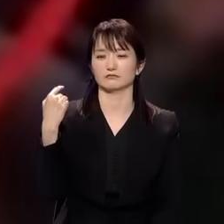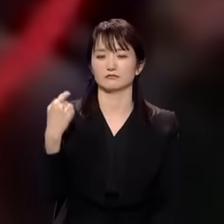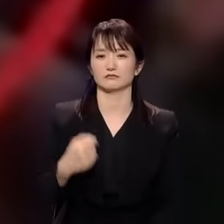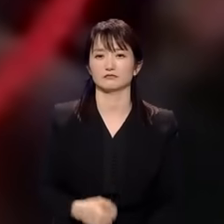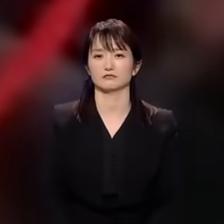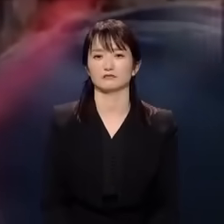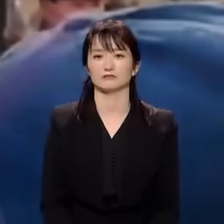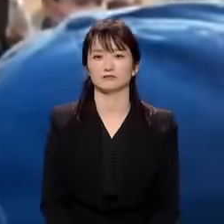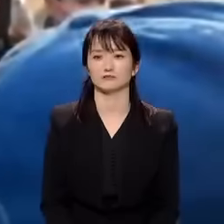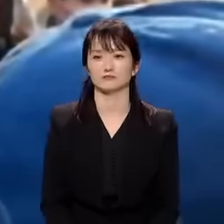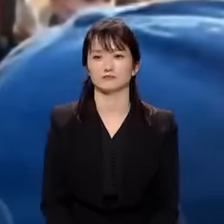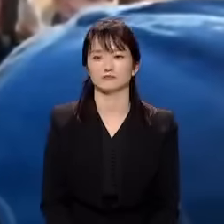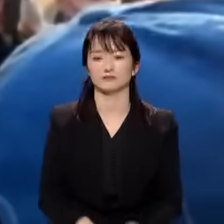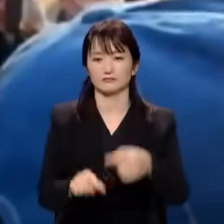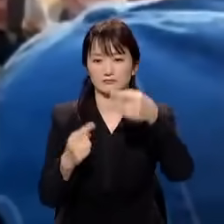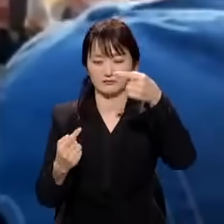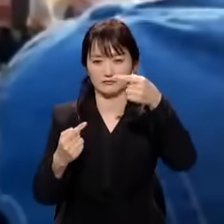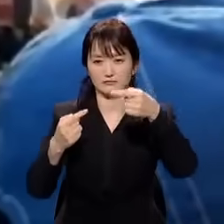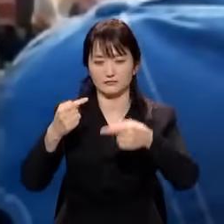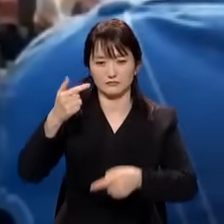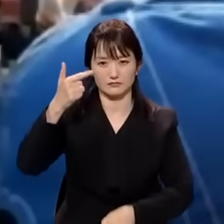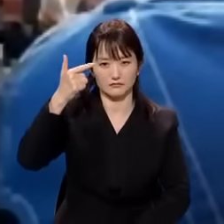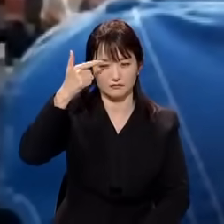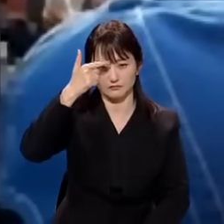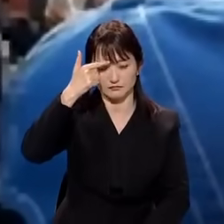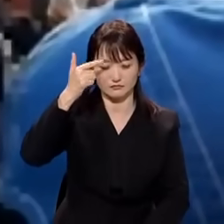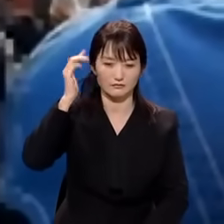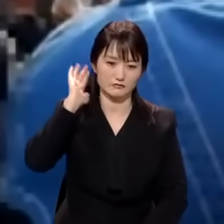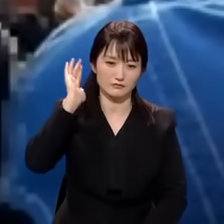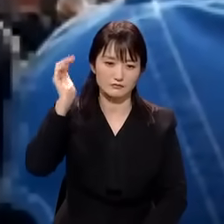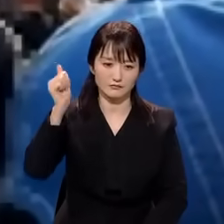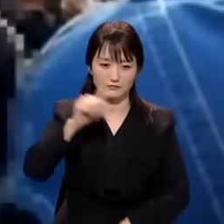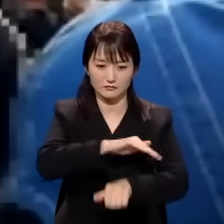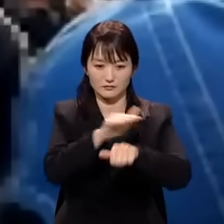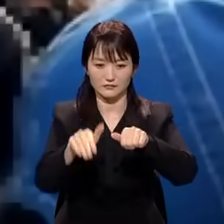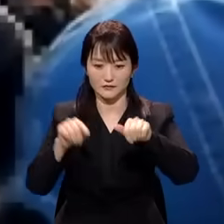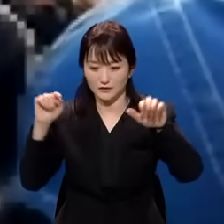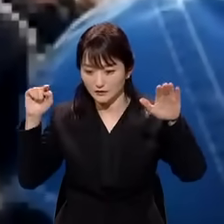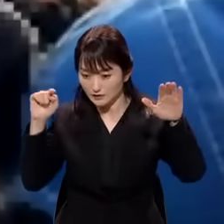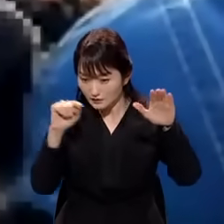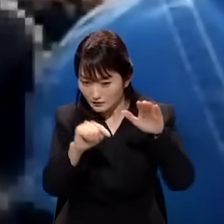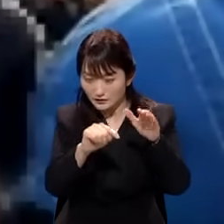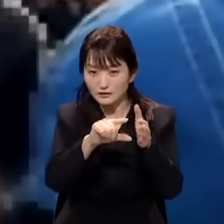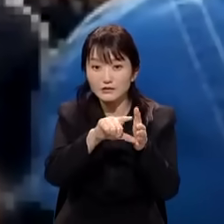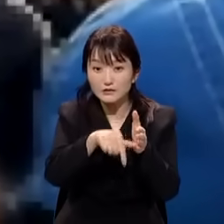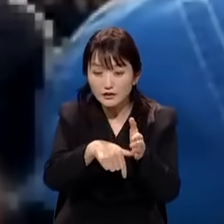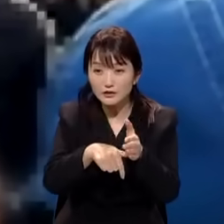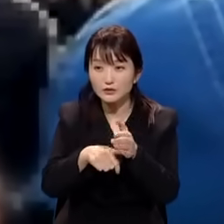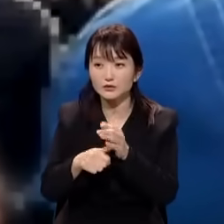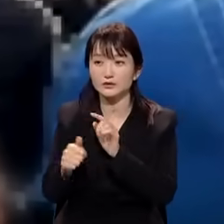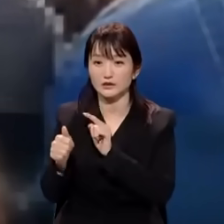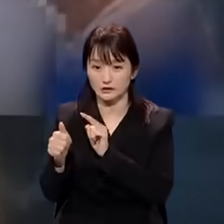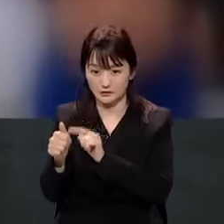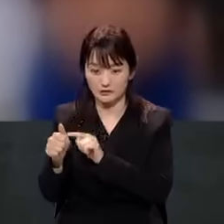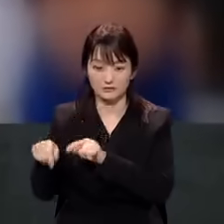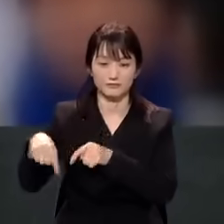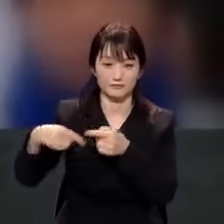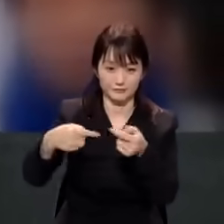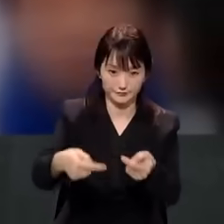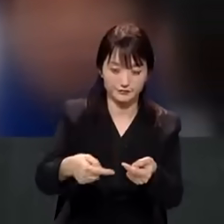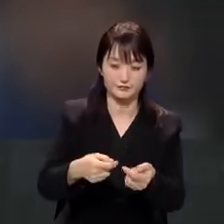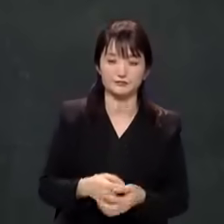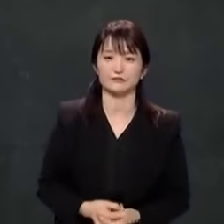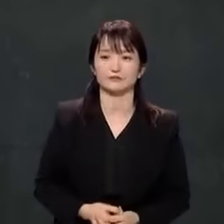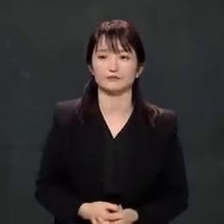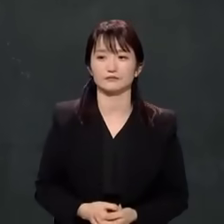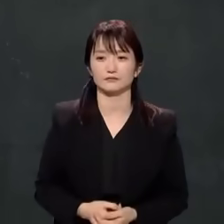1일 노무현 전 대통령 묘역에 이재명 대표가 참배를 갔는데 그때도 참배 현장에도 있었다는 증언도 나오고 있습니다. 민주당에서는